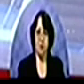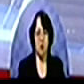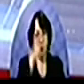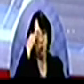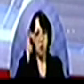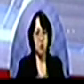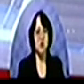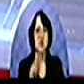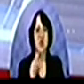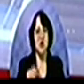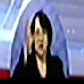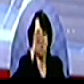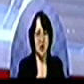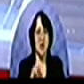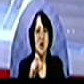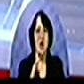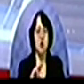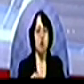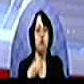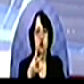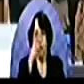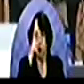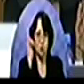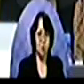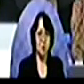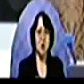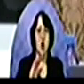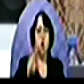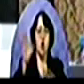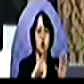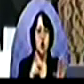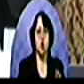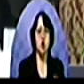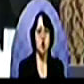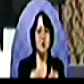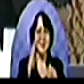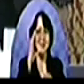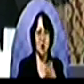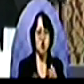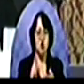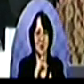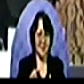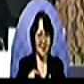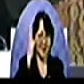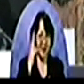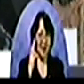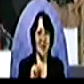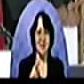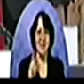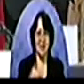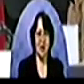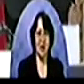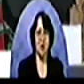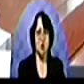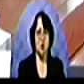Монгол улсын шадар сайд энх төвшин өнөөдөр Оросын холбооны улсын Алс дундын хөгжлийн сангийн ерөнхий захирал Алексей Олегович